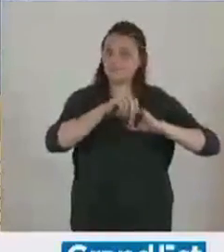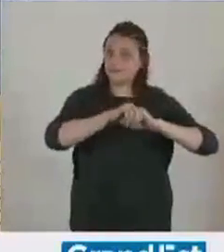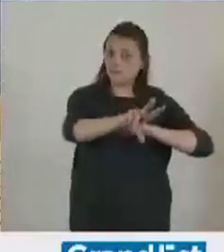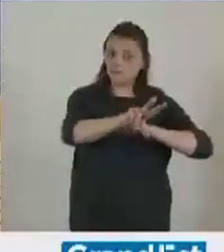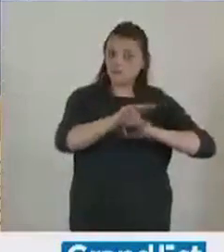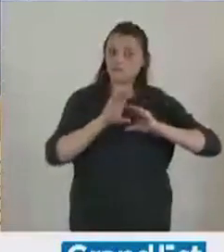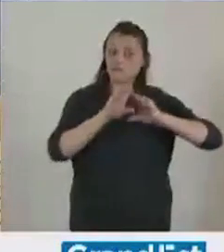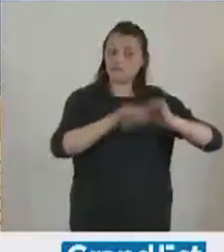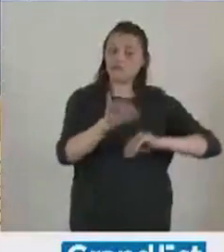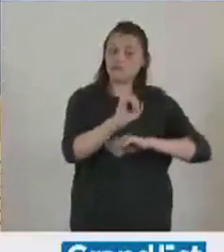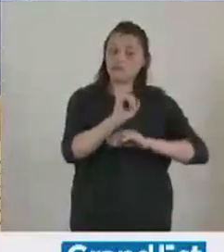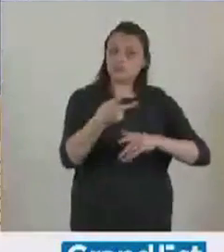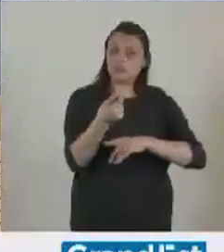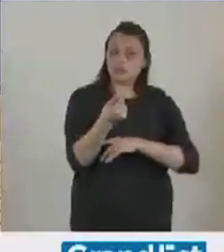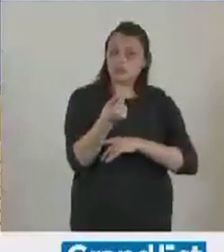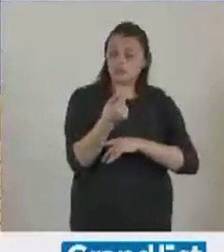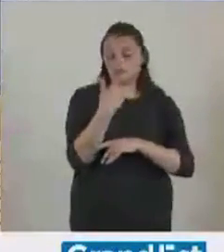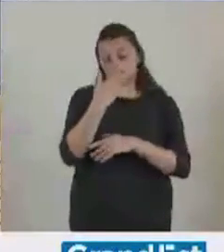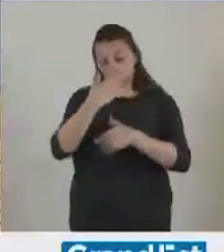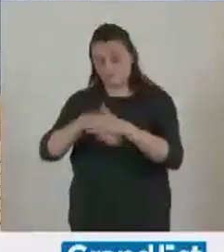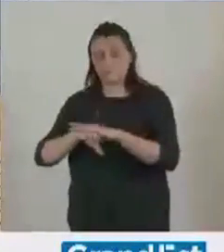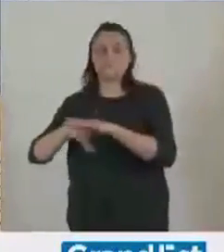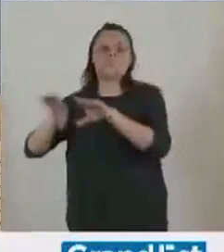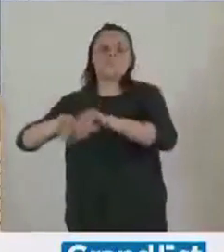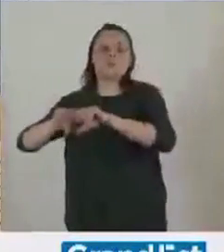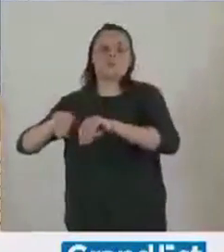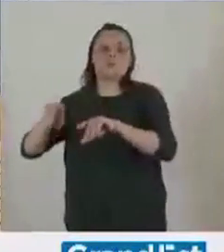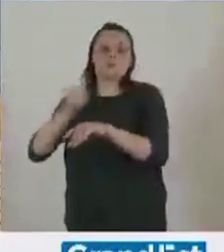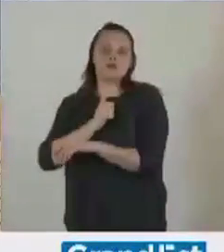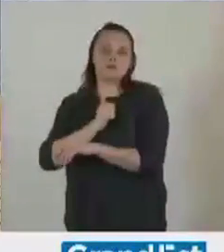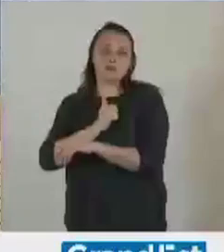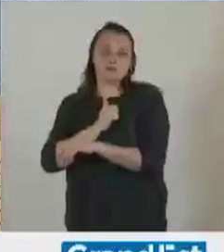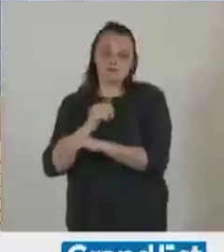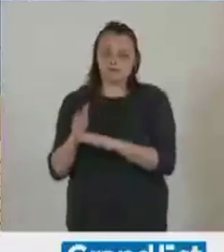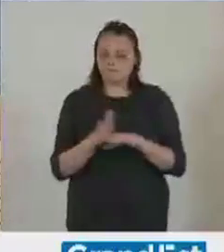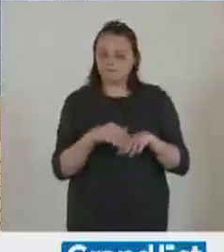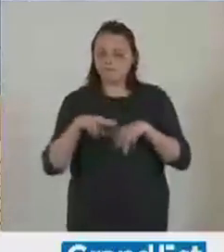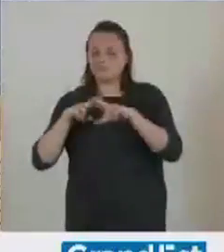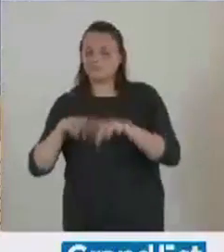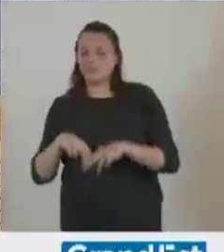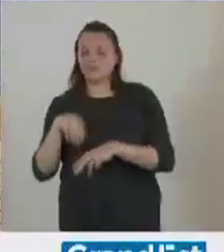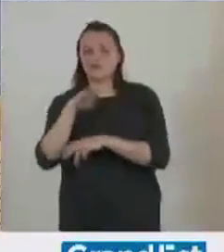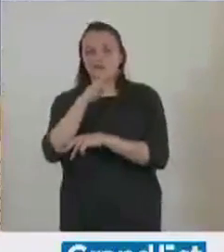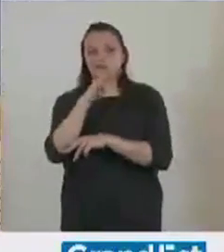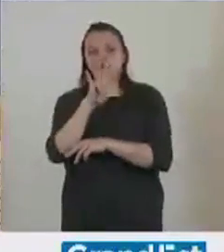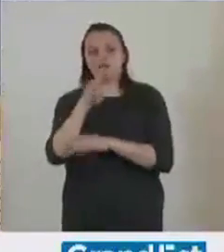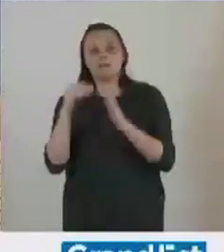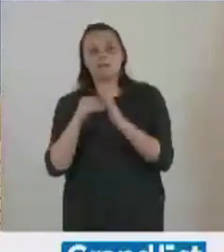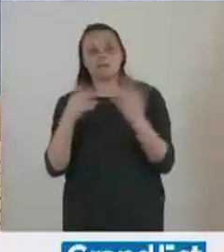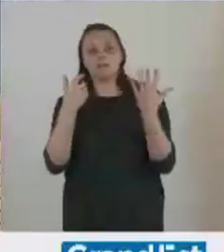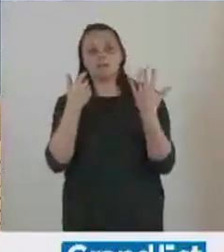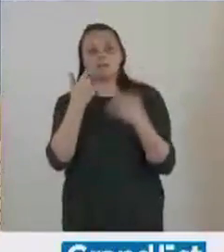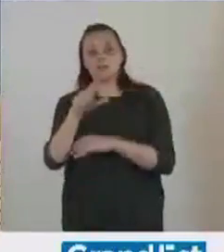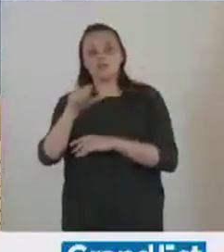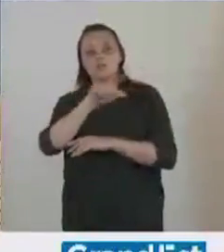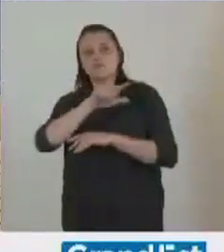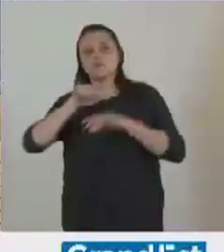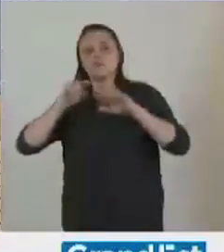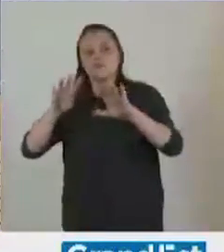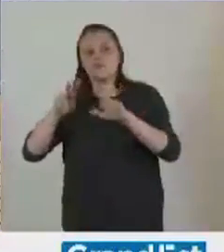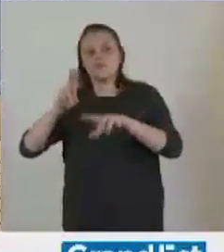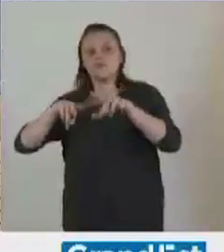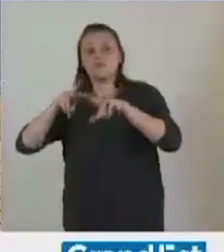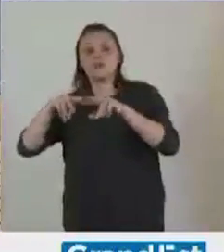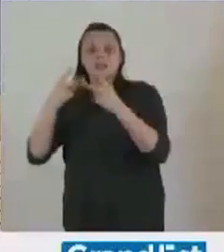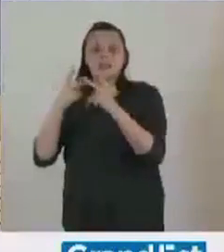opérateurs privés dans ces territoires. Les 4 929 communes restantes ne pourront accéder au haut débit ou au très haut débit